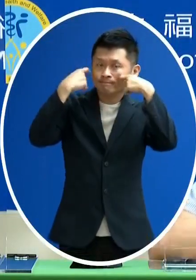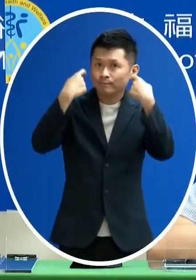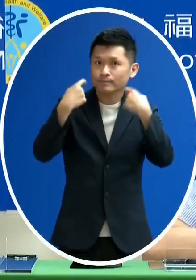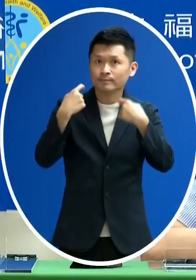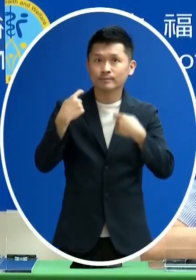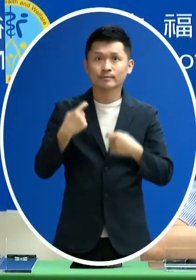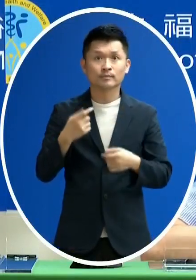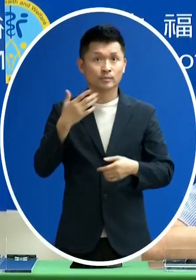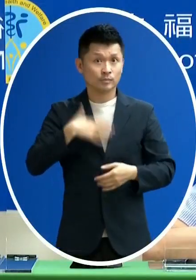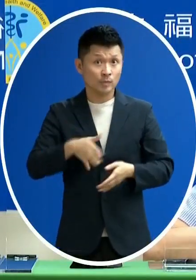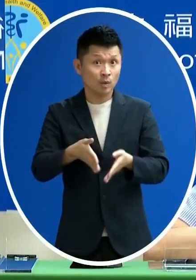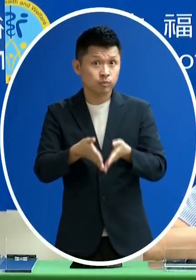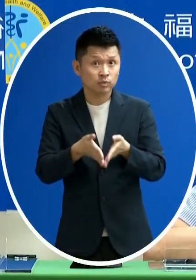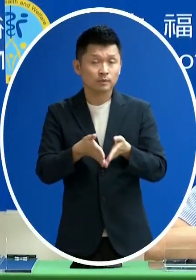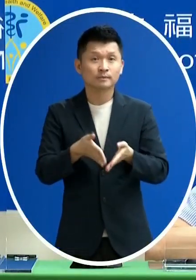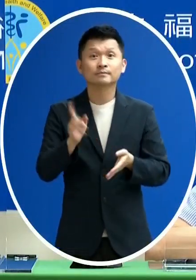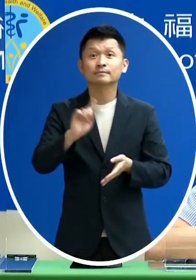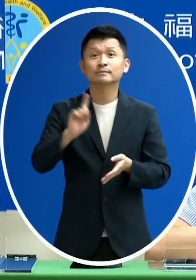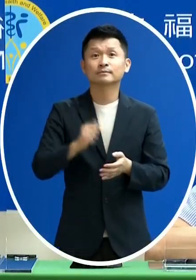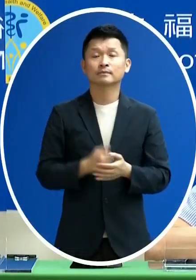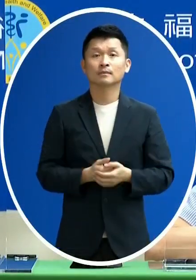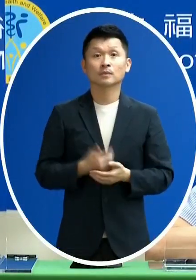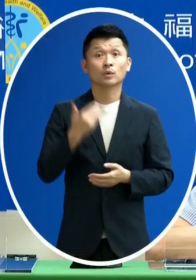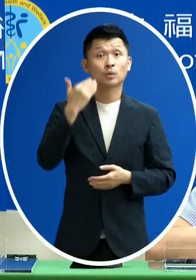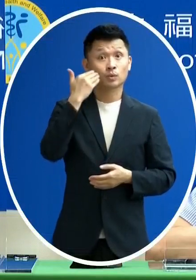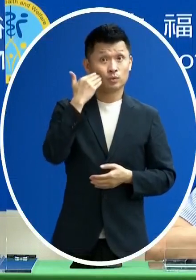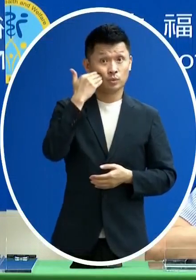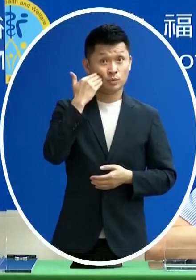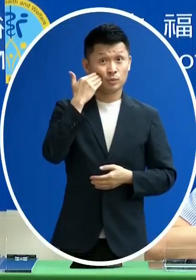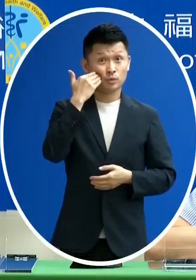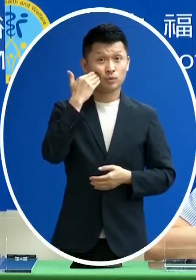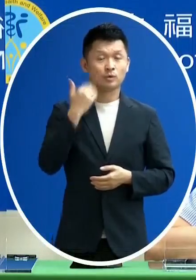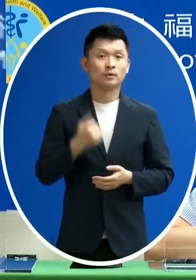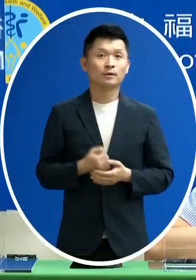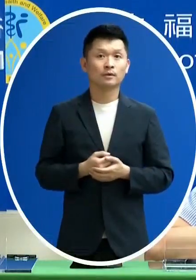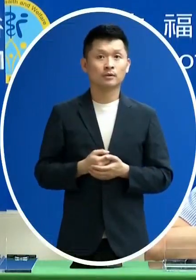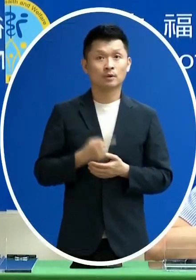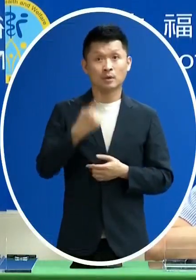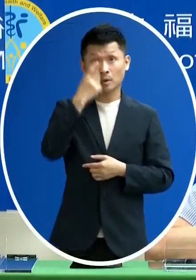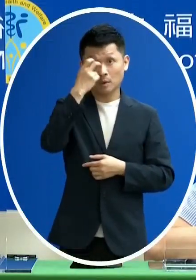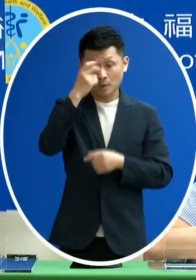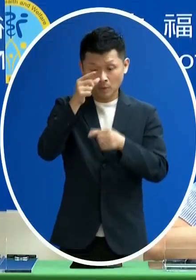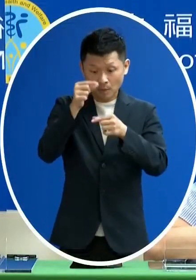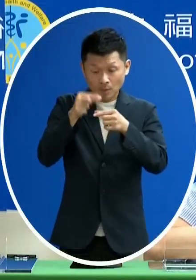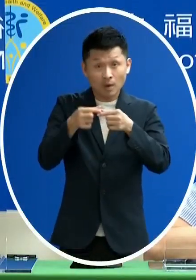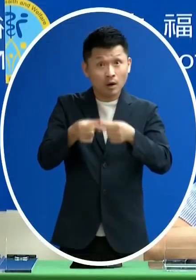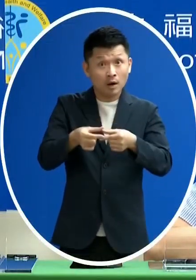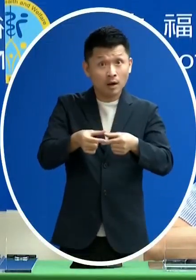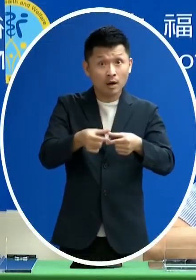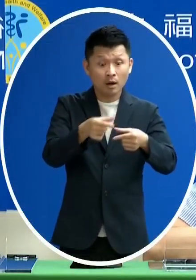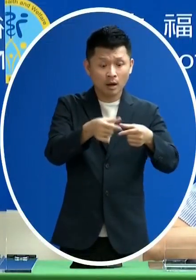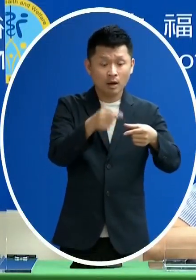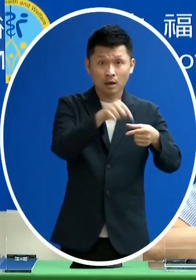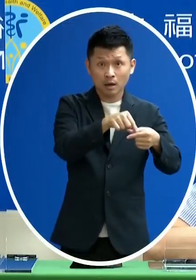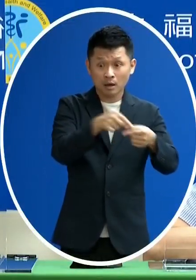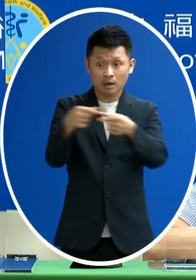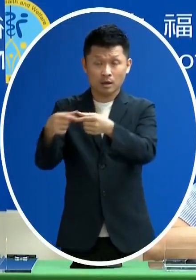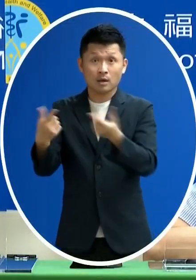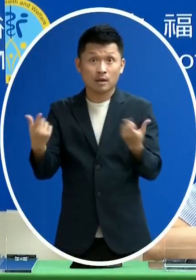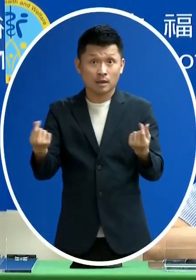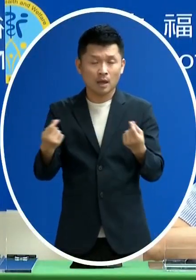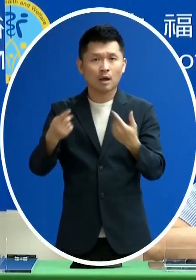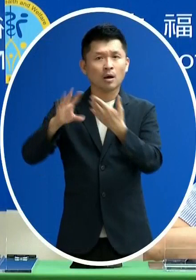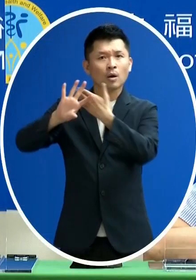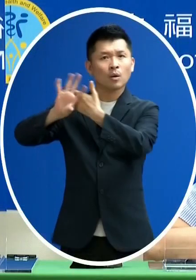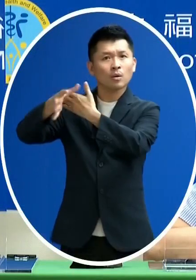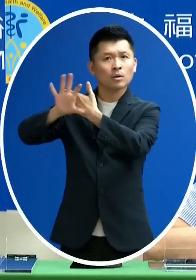说，那如果有一些厂有一些快筛试剂，同样的快筛试剂，那如果在不同